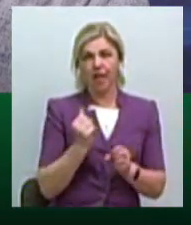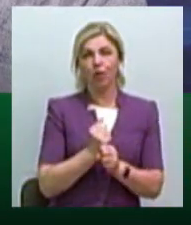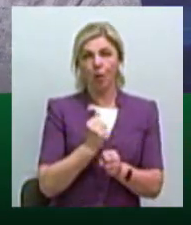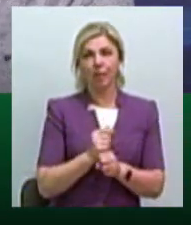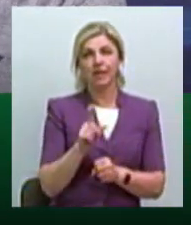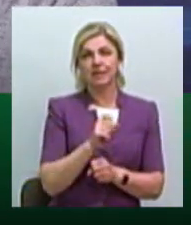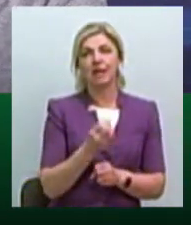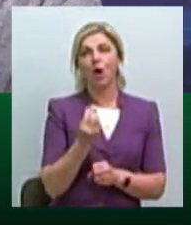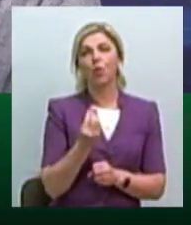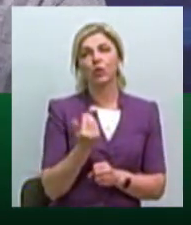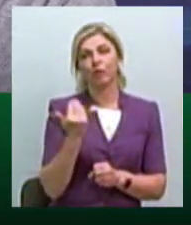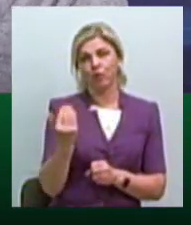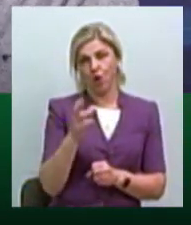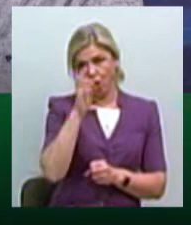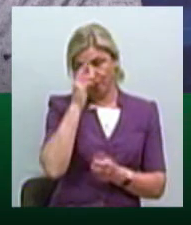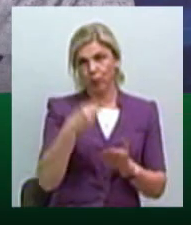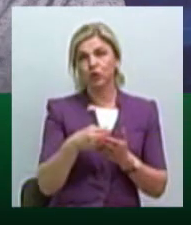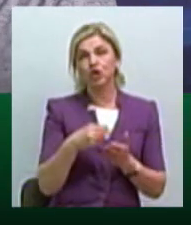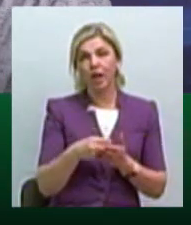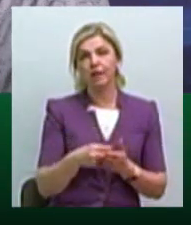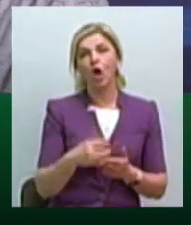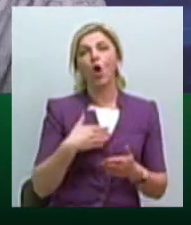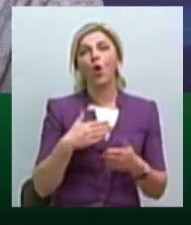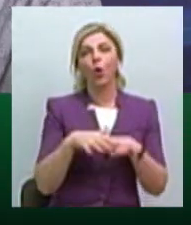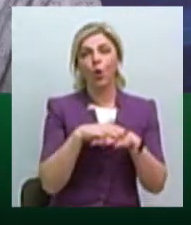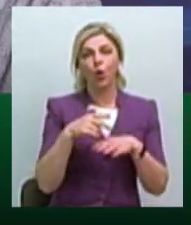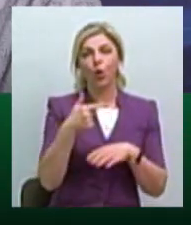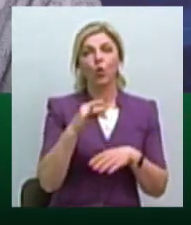рахунок бюджетів громад. Але разом